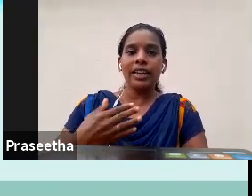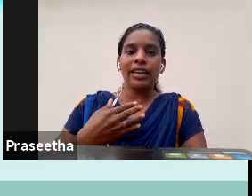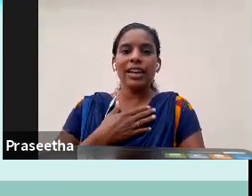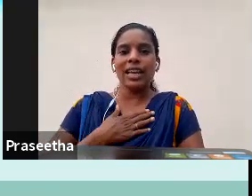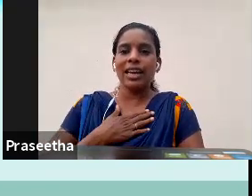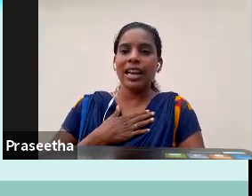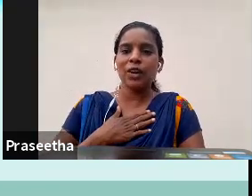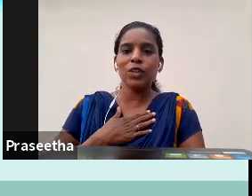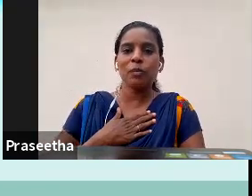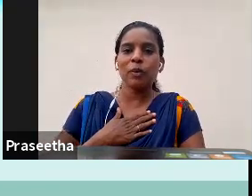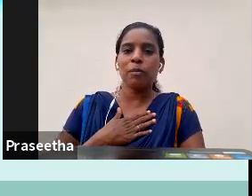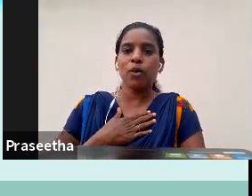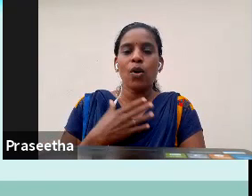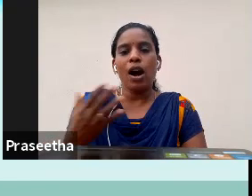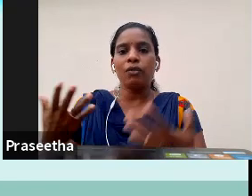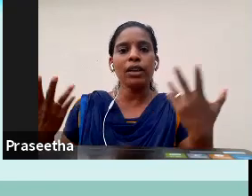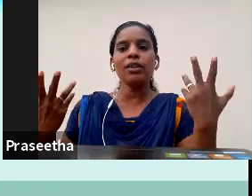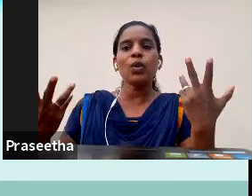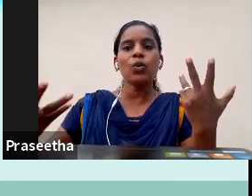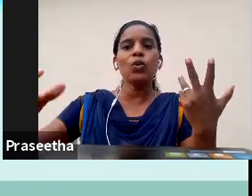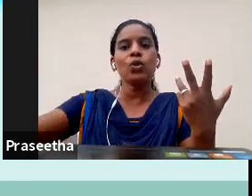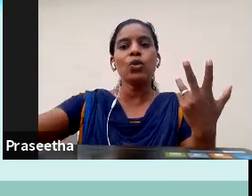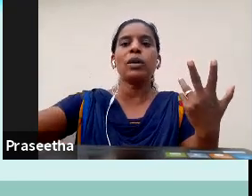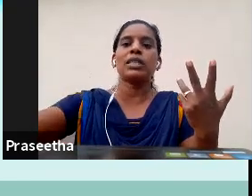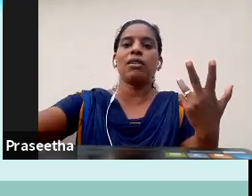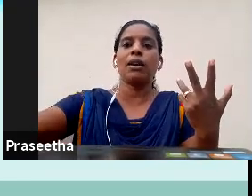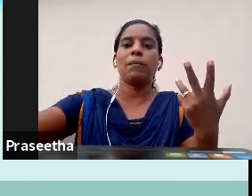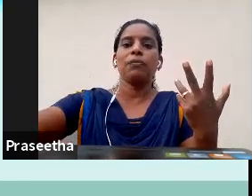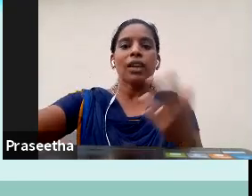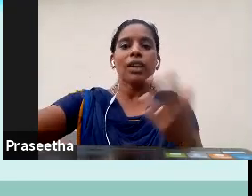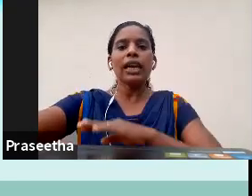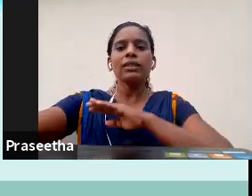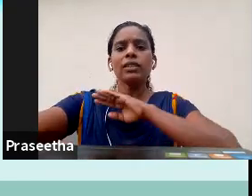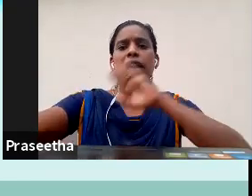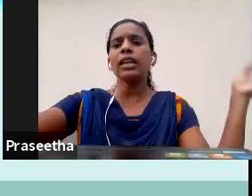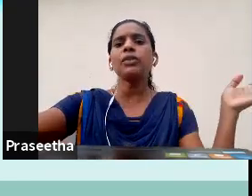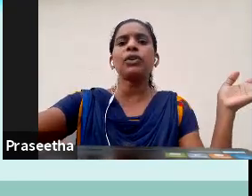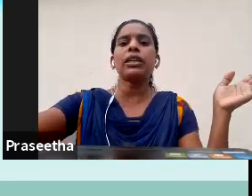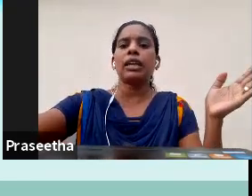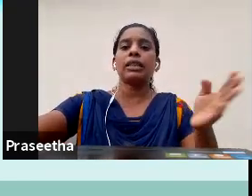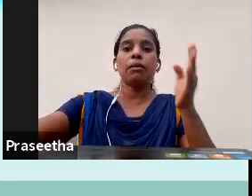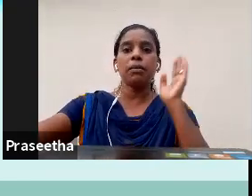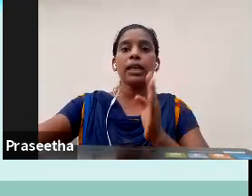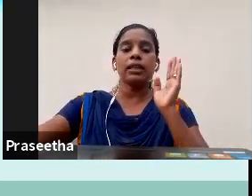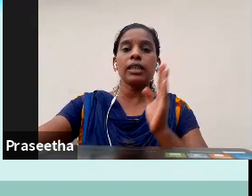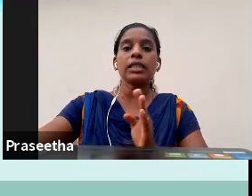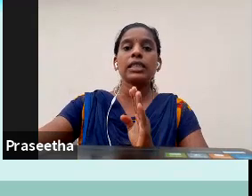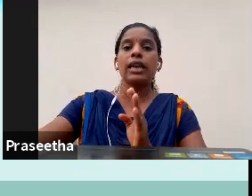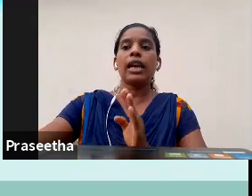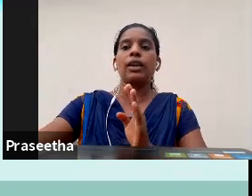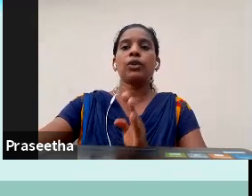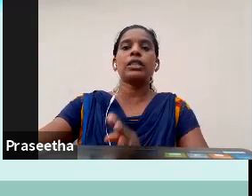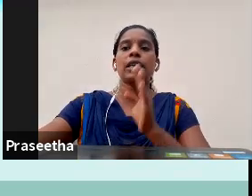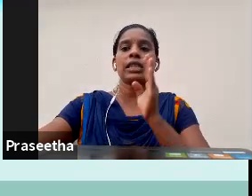ഈ എന്റെ സൈൻ ലാംഗ്വേജ് പറയുമ്പോൾ അവിടെ ഉള്ളവർക്കൊന്നും മനസ്സിലാവില്ല, കാരണം എൻറ്റയർലി ഡിഫറെന്റ് ആണ്. നമ്മുടെ ഇന്ത്യൻ